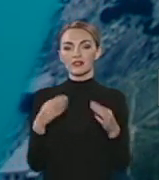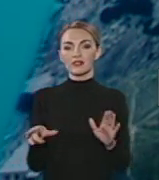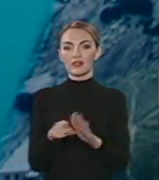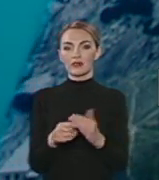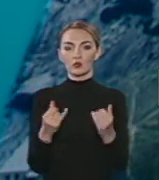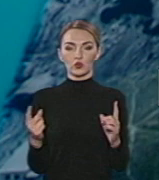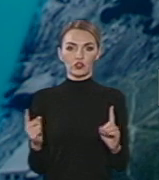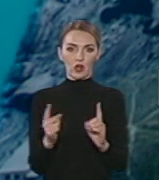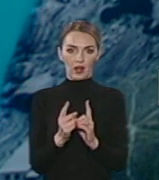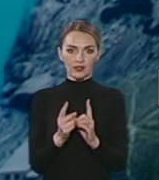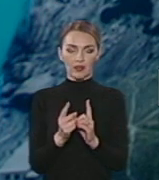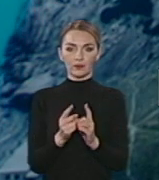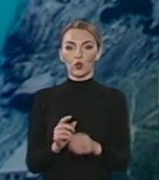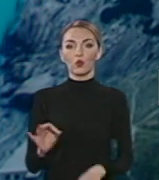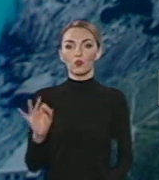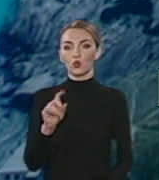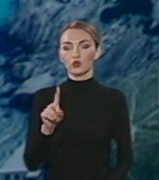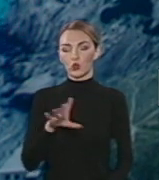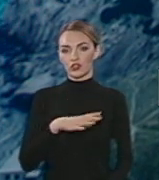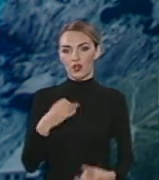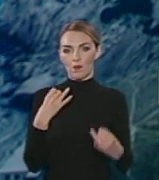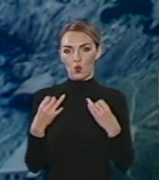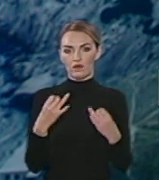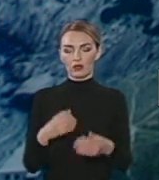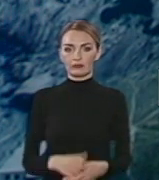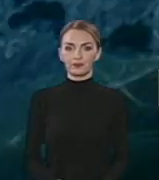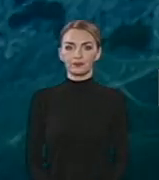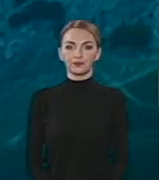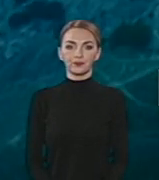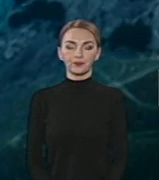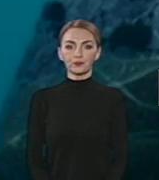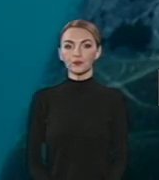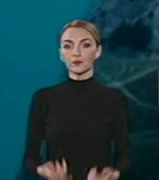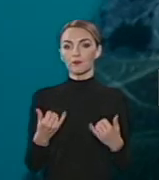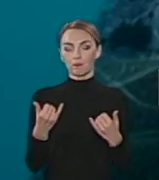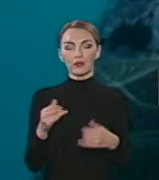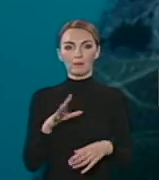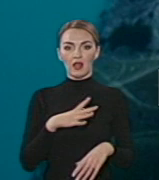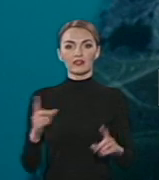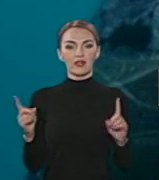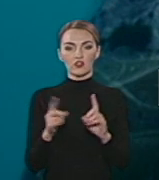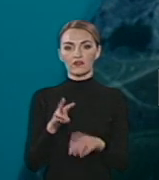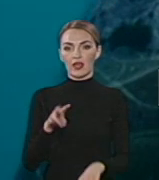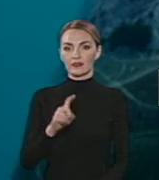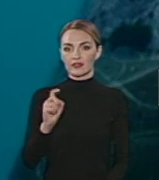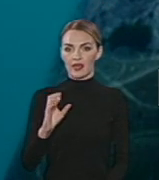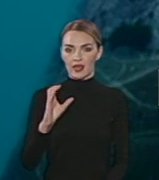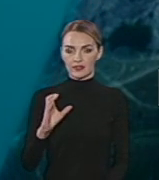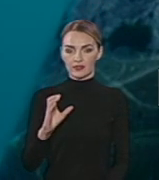сьогодні зустрічалися і про що йшла мова? Ну, сьогодні дійсно у мене була зустріч в МЗС,